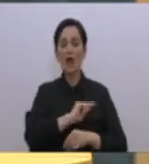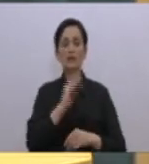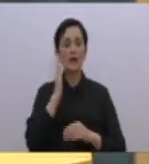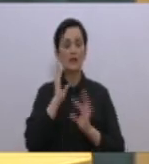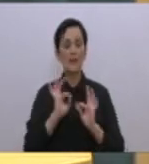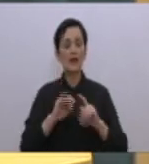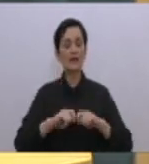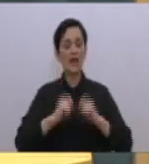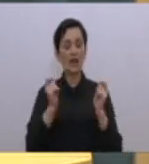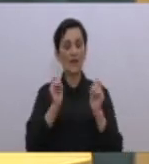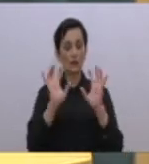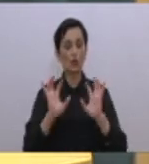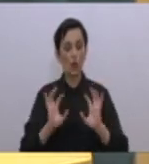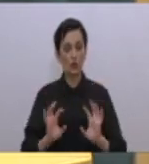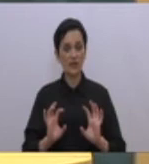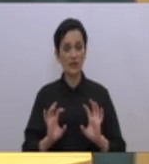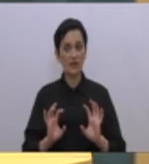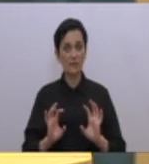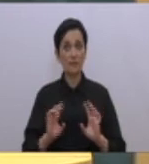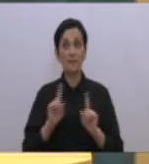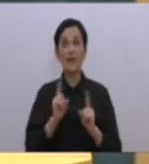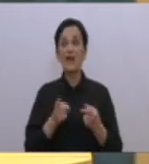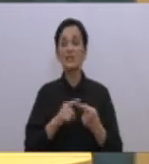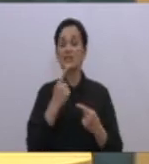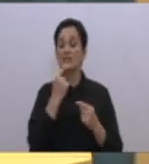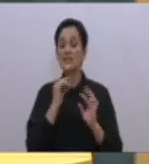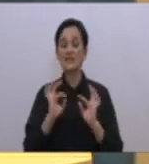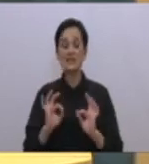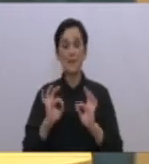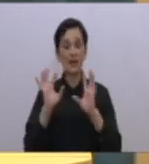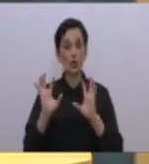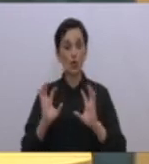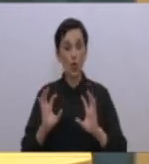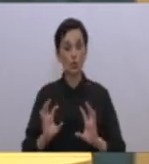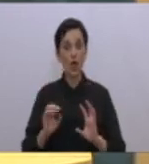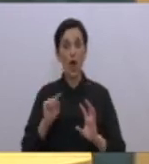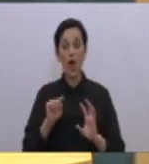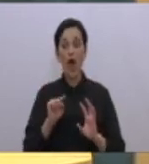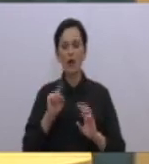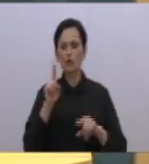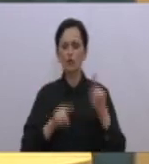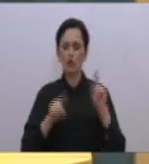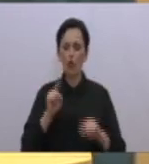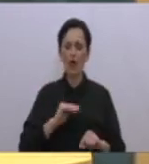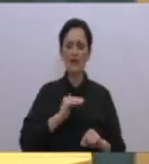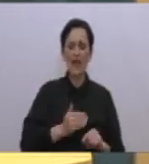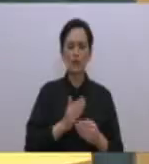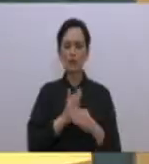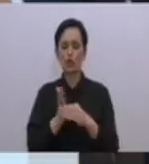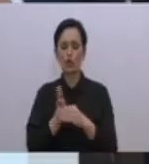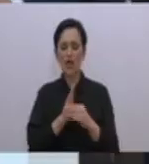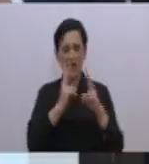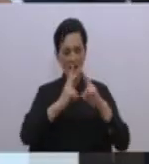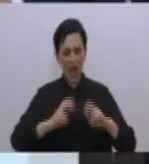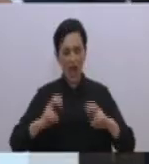სამართლებრივობათა კოდექსი. Რაც შეეხება სისხლის სამართლის კოდექსს, აქ ზოგადი და კერძო ნაწილები გადაისინჯება